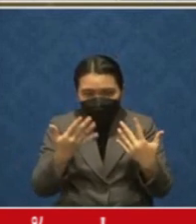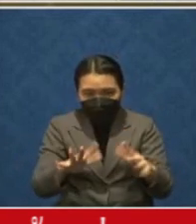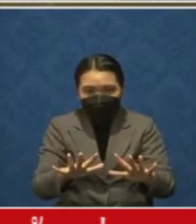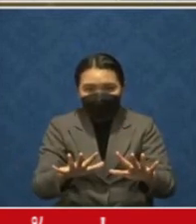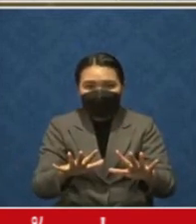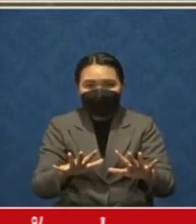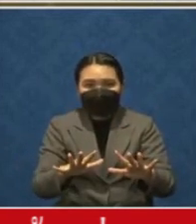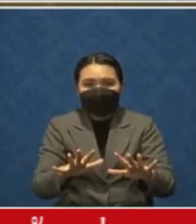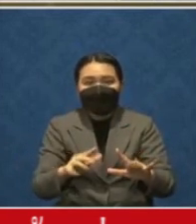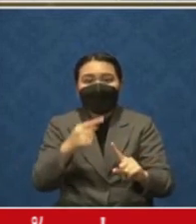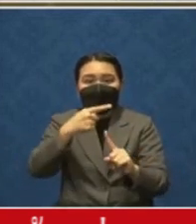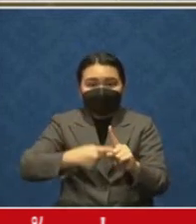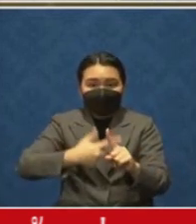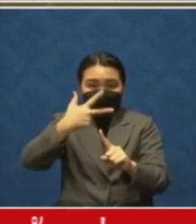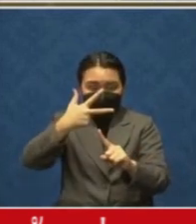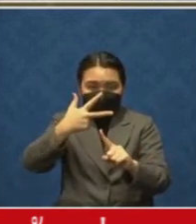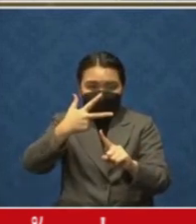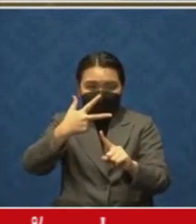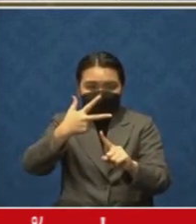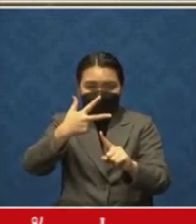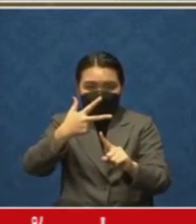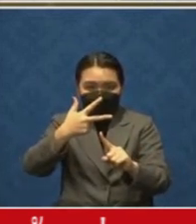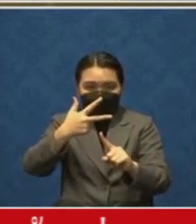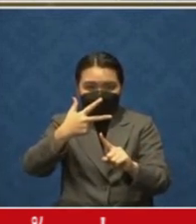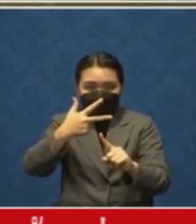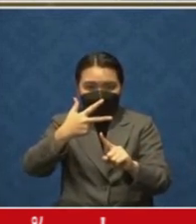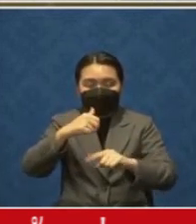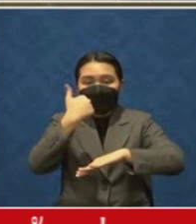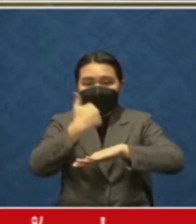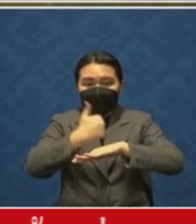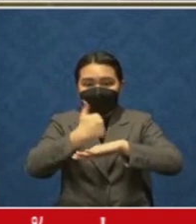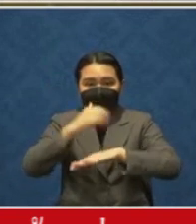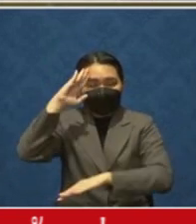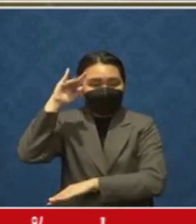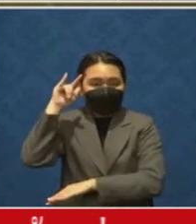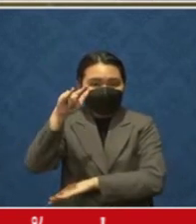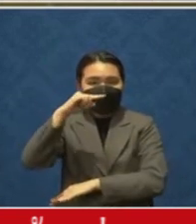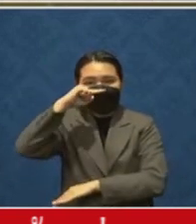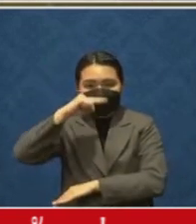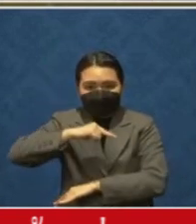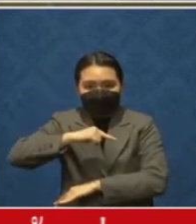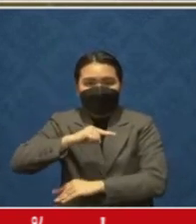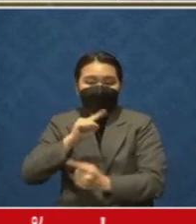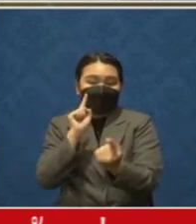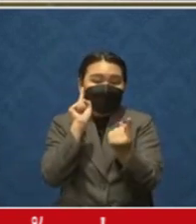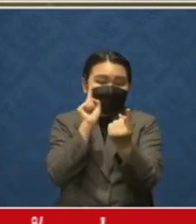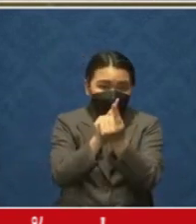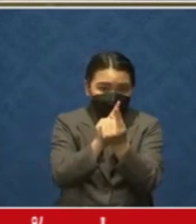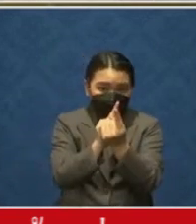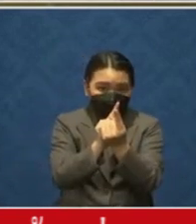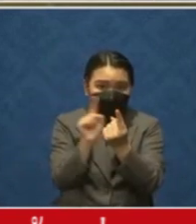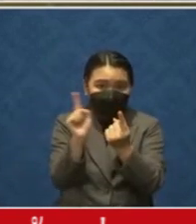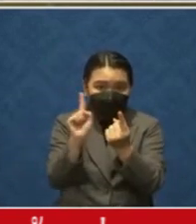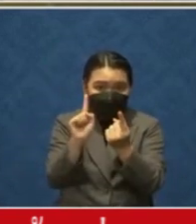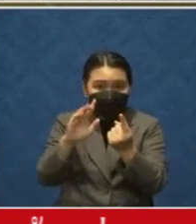2564และขณะเดียวกันนะครับเดือนมีนาคมครับผู้บัญชาการทหารอากาศไทยเนี่ยเพิ่งไปพบกับผู้บัญช